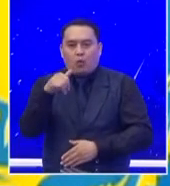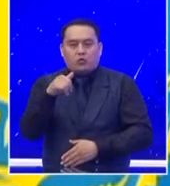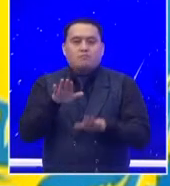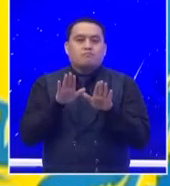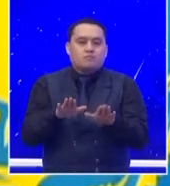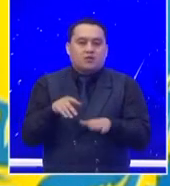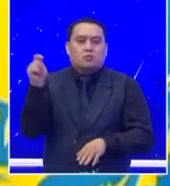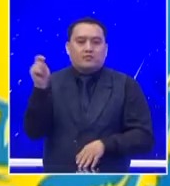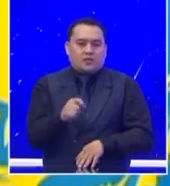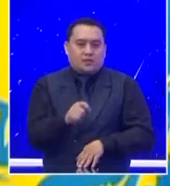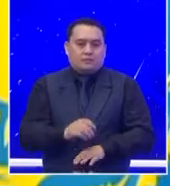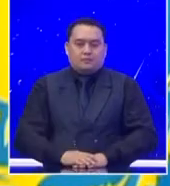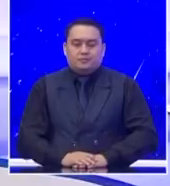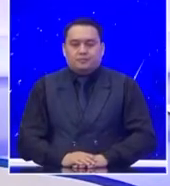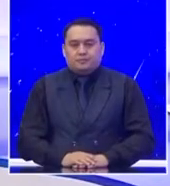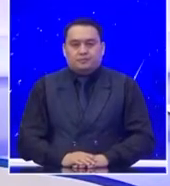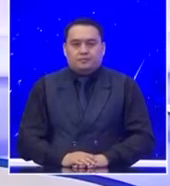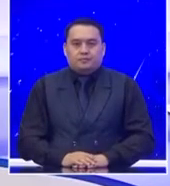месту пребывания.